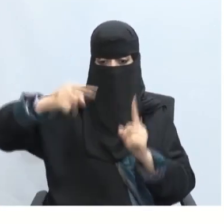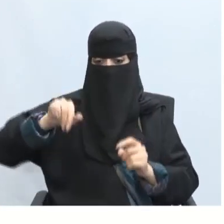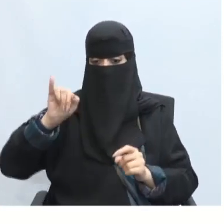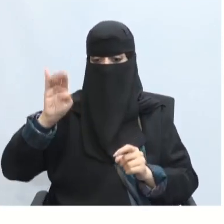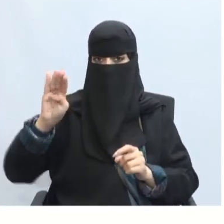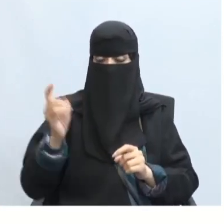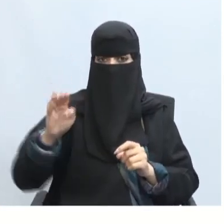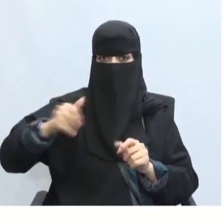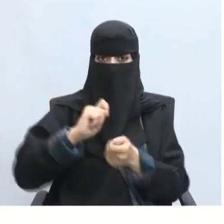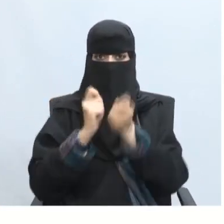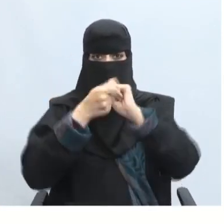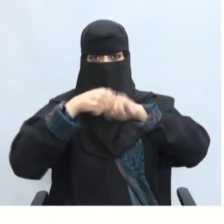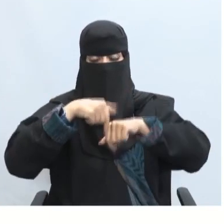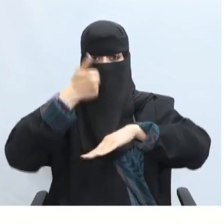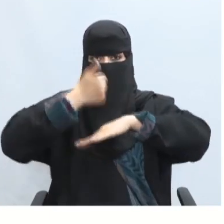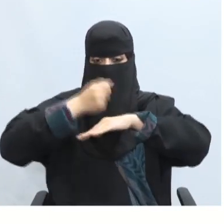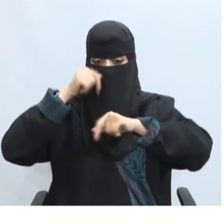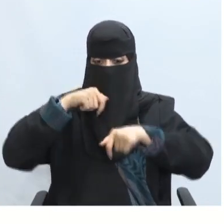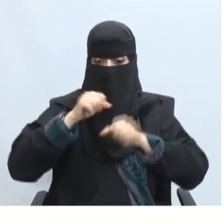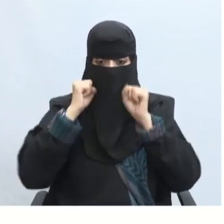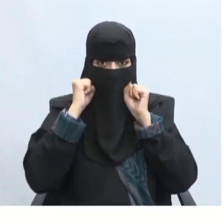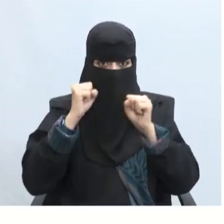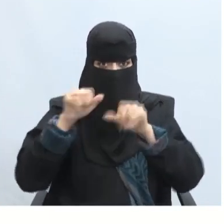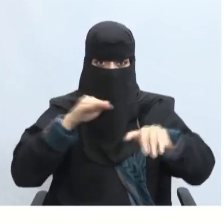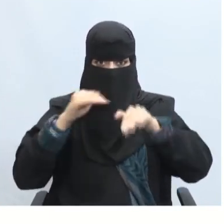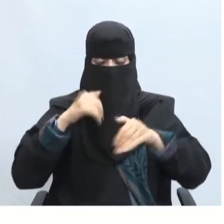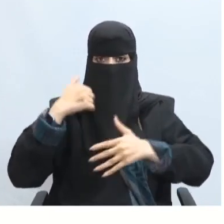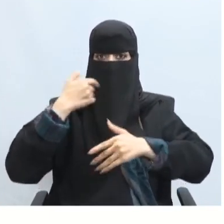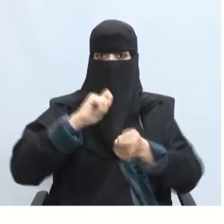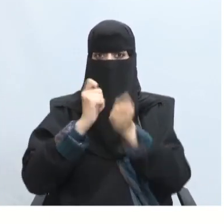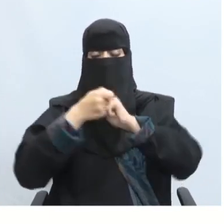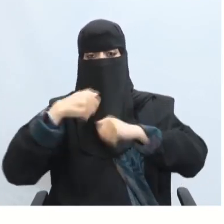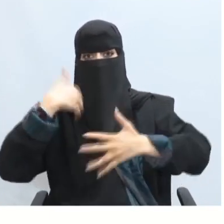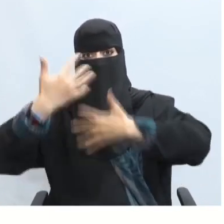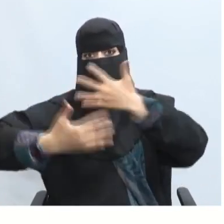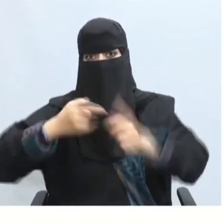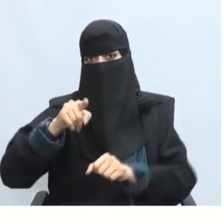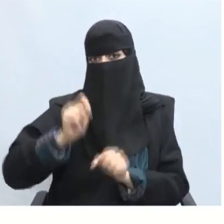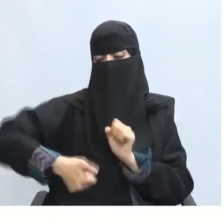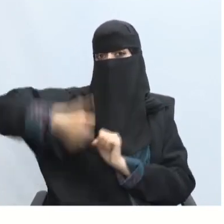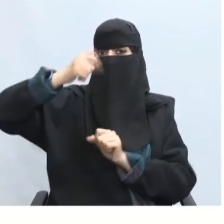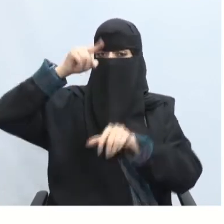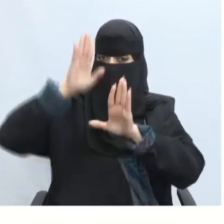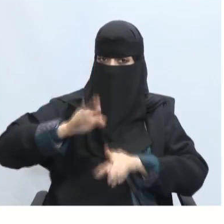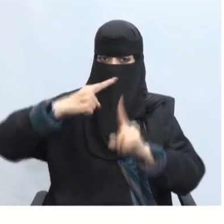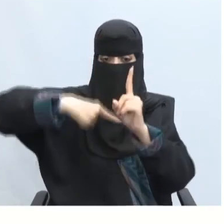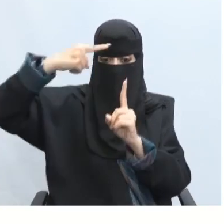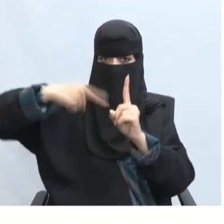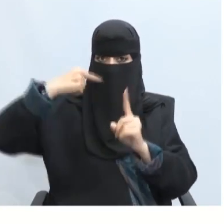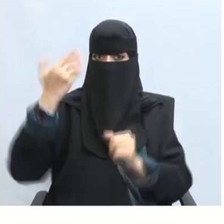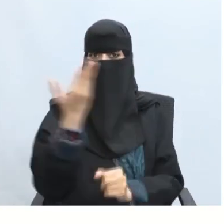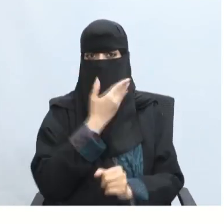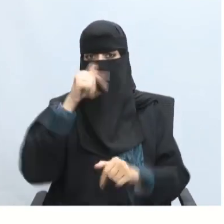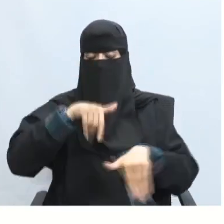المعدل يعتمد على شده الزلزال بدلا من طاقته لذلك فهو افضل لقياس تاثير